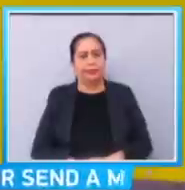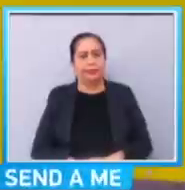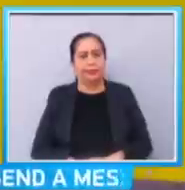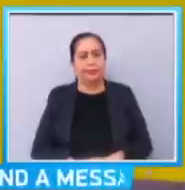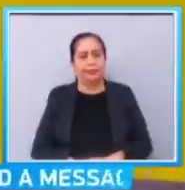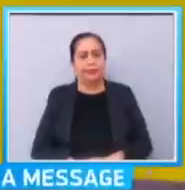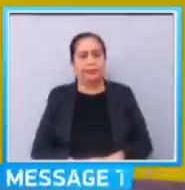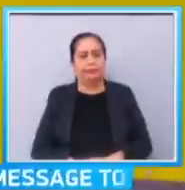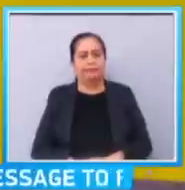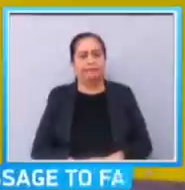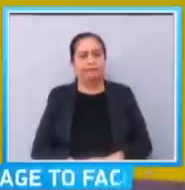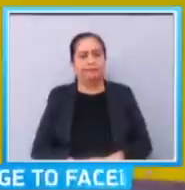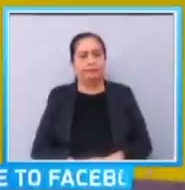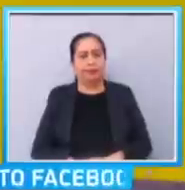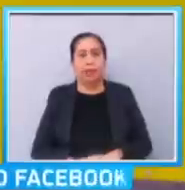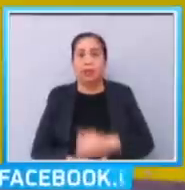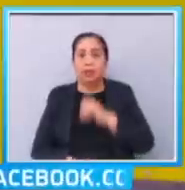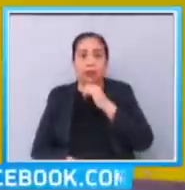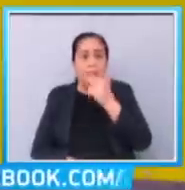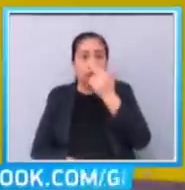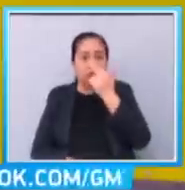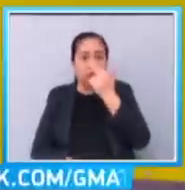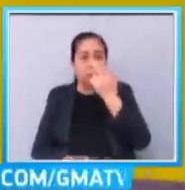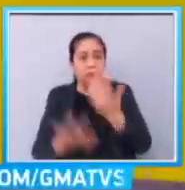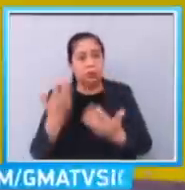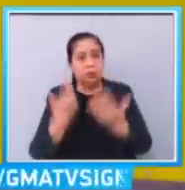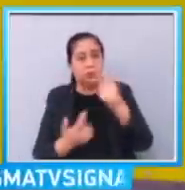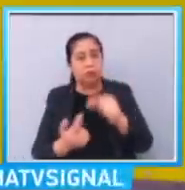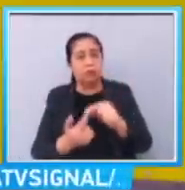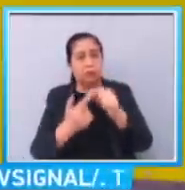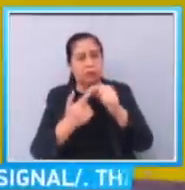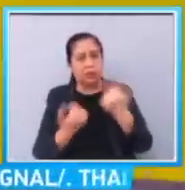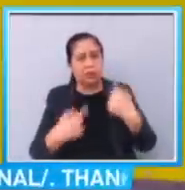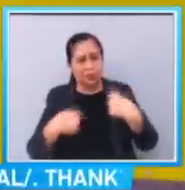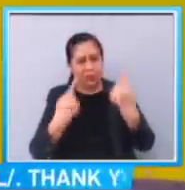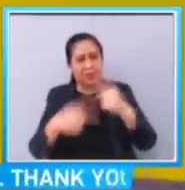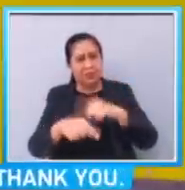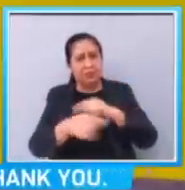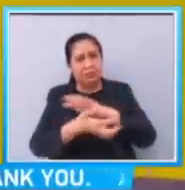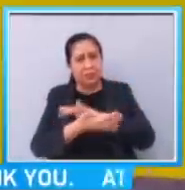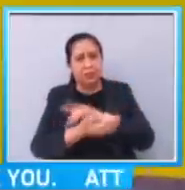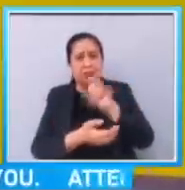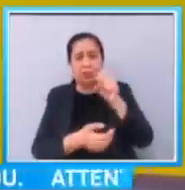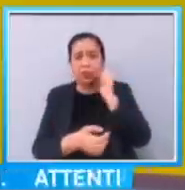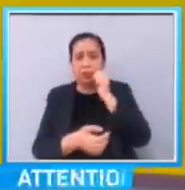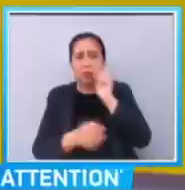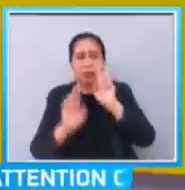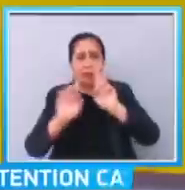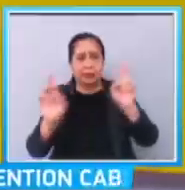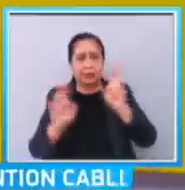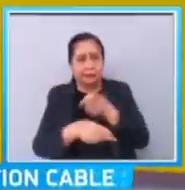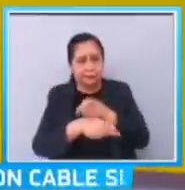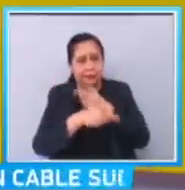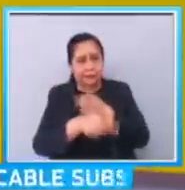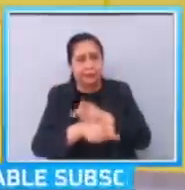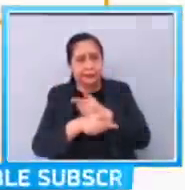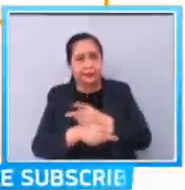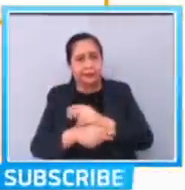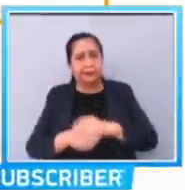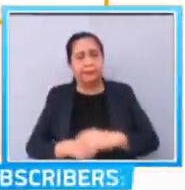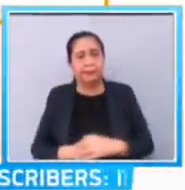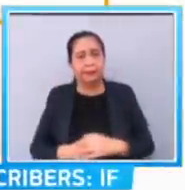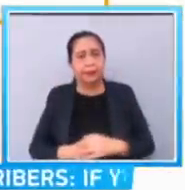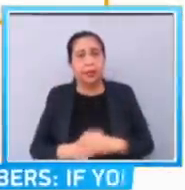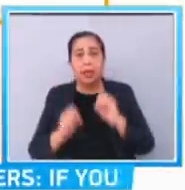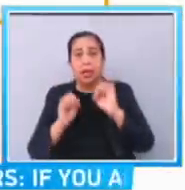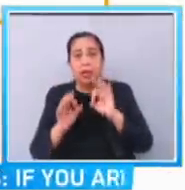Hindi nga po biro ang masunugan lalo na ngayong may pandemya pa. Kaya dapat lagi po tayo maging alerto at takahanda. Kung maliit lamang